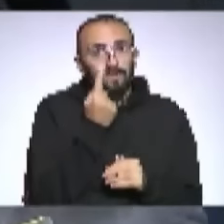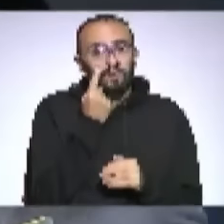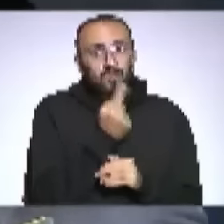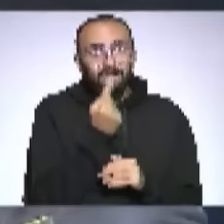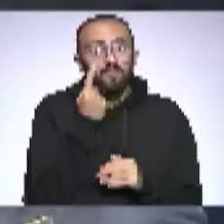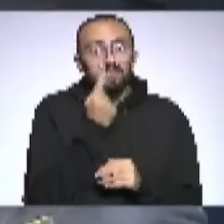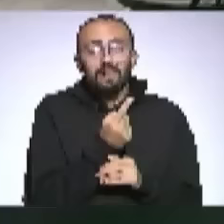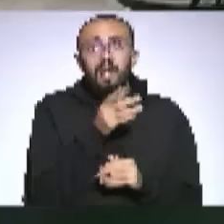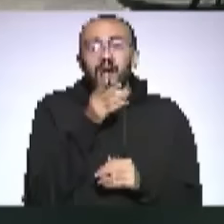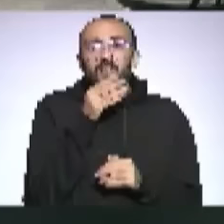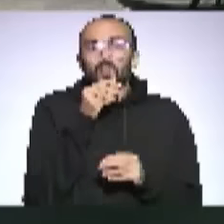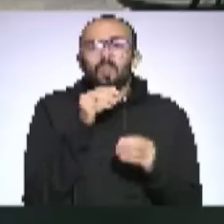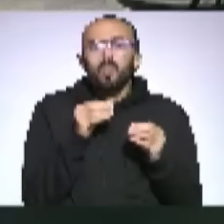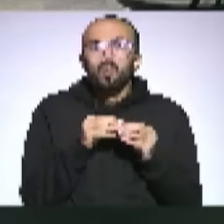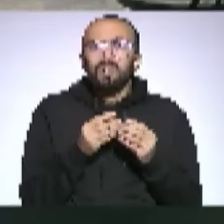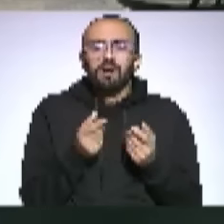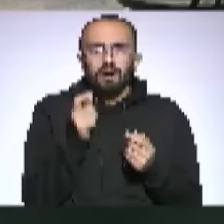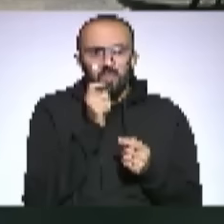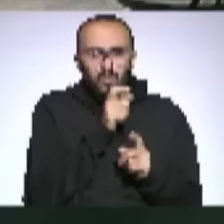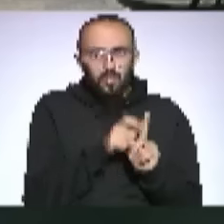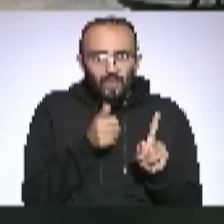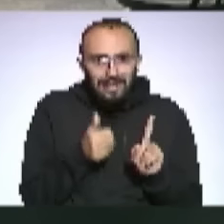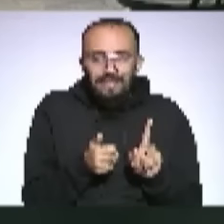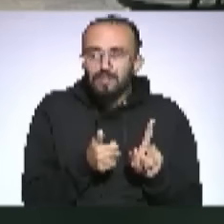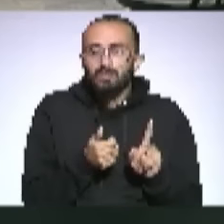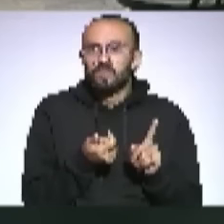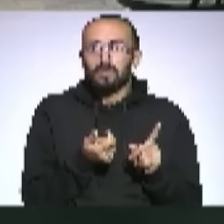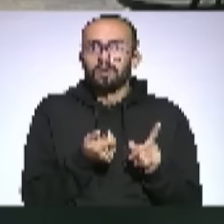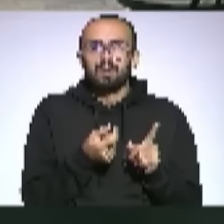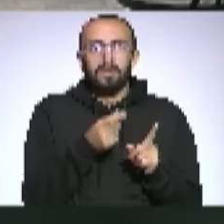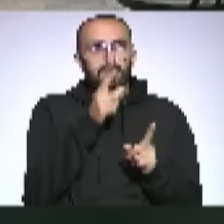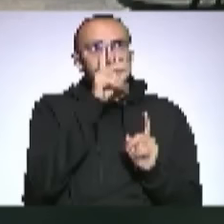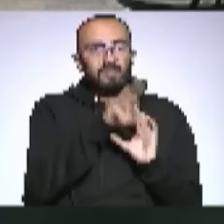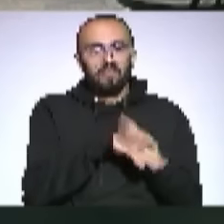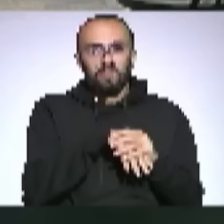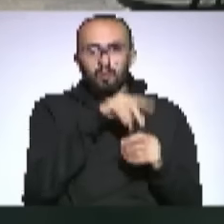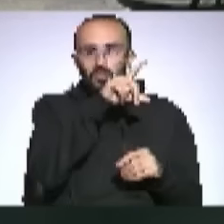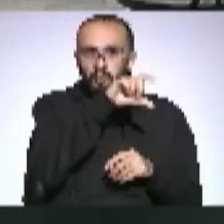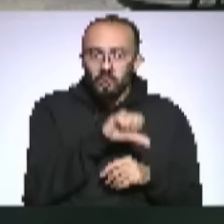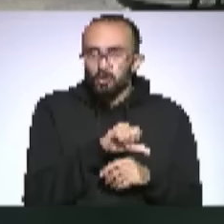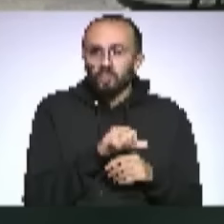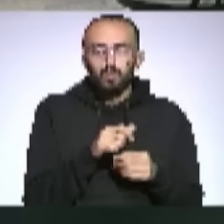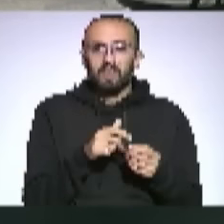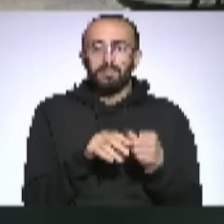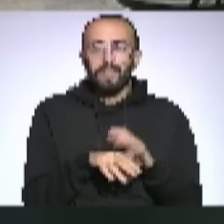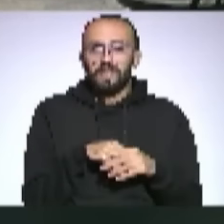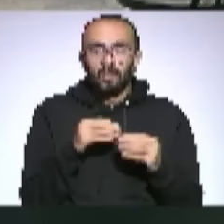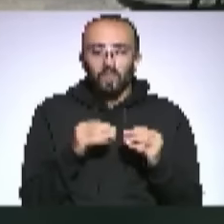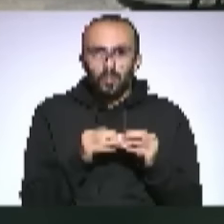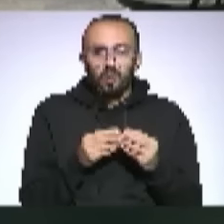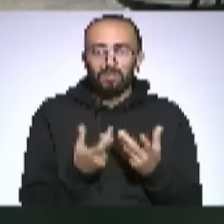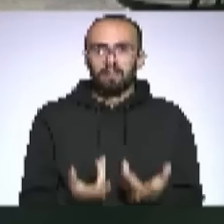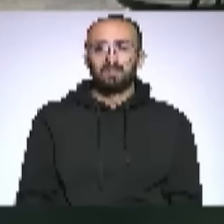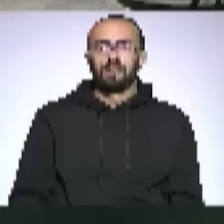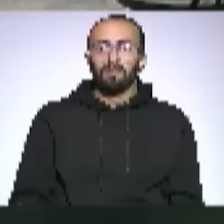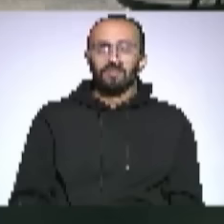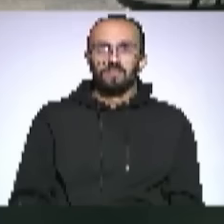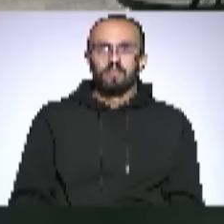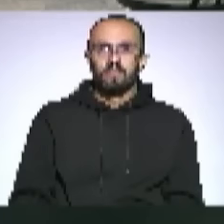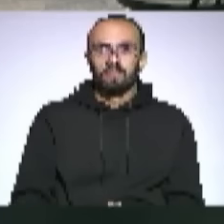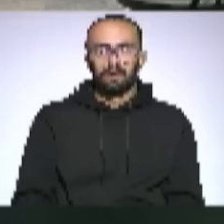ابوكم ابوكم ايه مش ابوكم ده راجل كويس ولا ابوكم ده ولا ربنا يخليه لا ده ابوكم ده راجل وحش ابوكم ده بيعمل ابوكم ده بيسوي